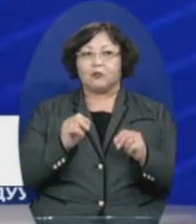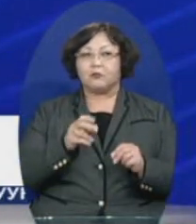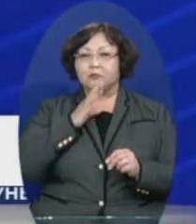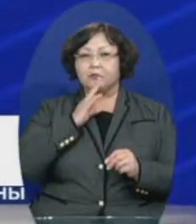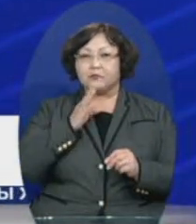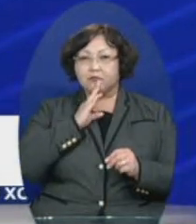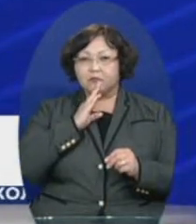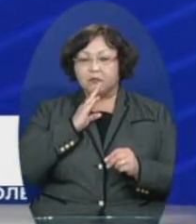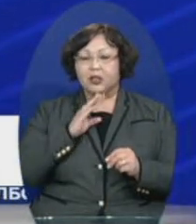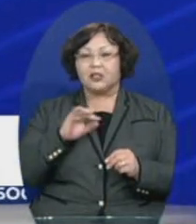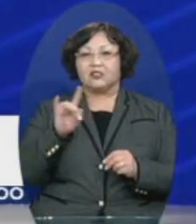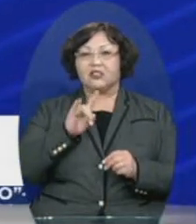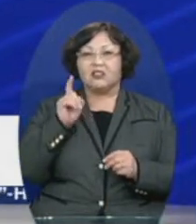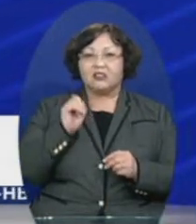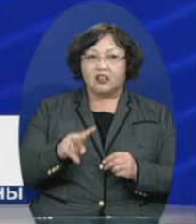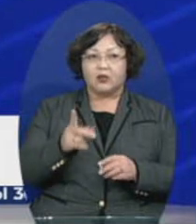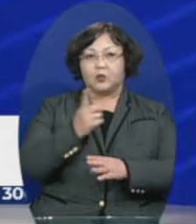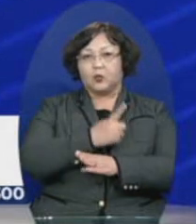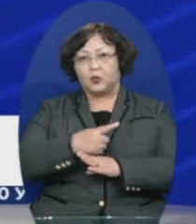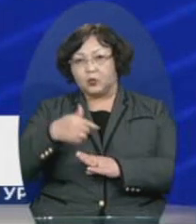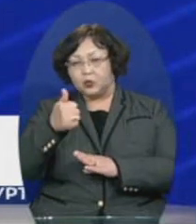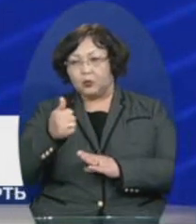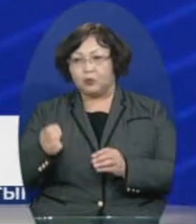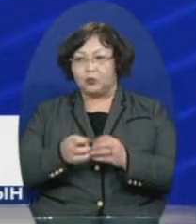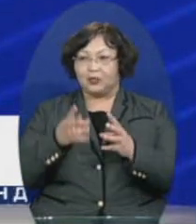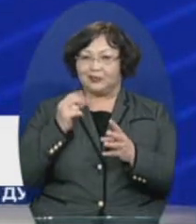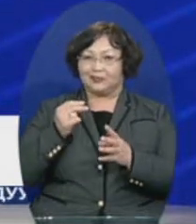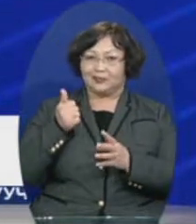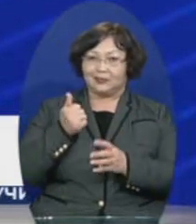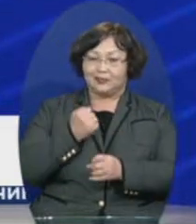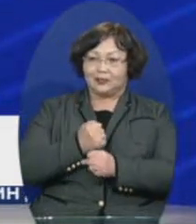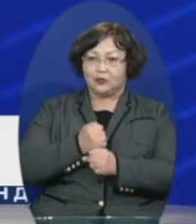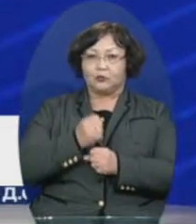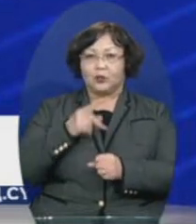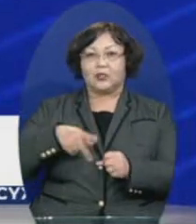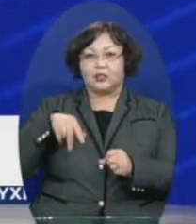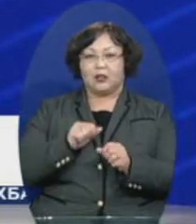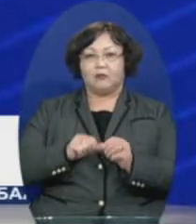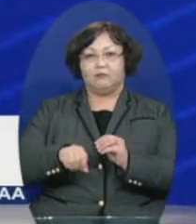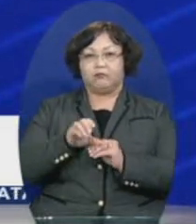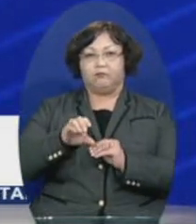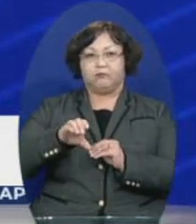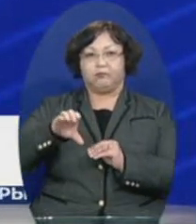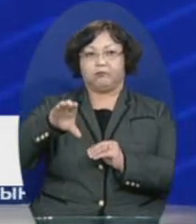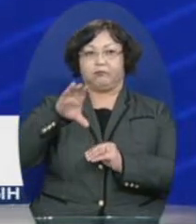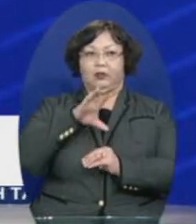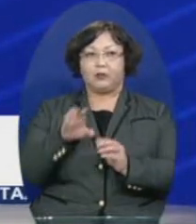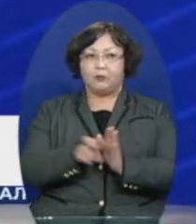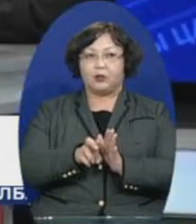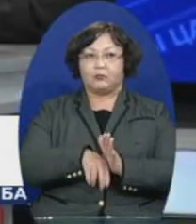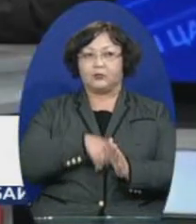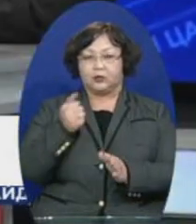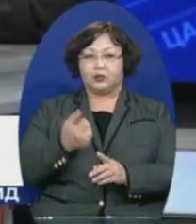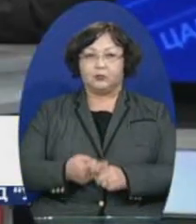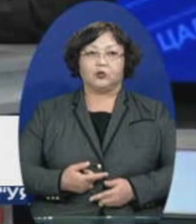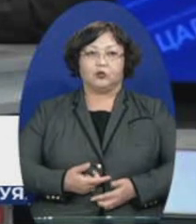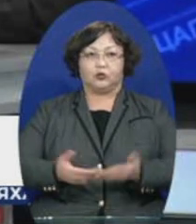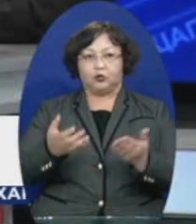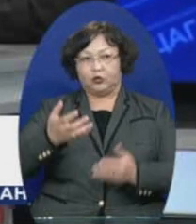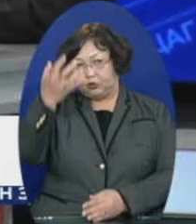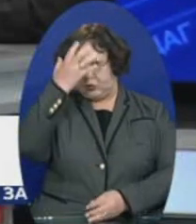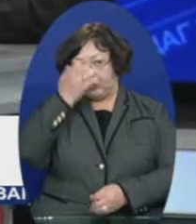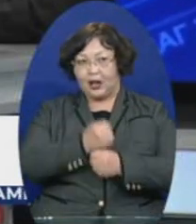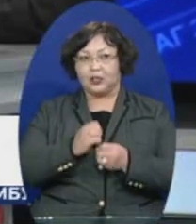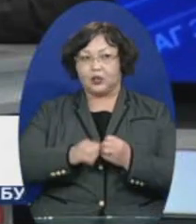англи зэрэглэлийн, за үрдүнгийн, гүйцэтгэлийн гээд гихмэтчлэн нэмэгдлүүд бол нэмэгдэж орж ирэх бас боломж болцоогоор хангаж өгнө. Төрийн захиргааны